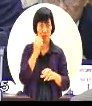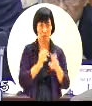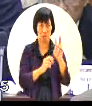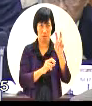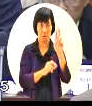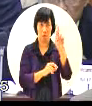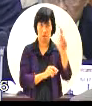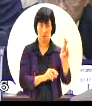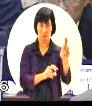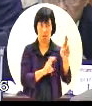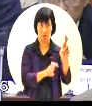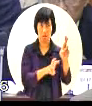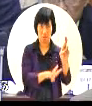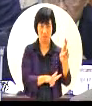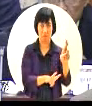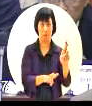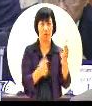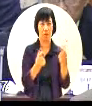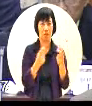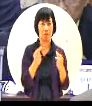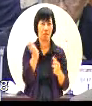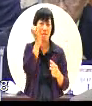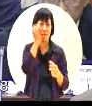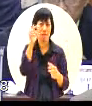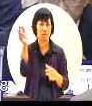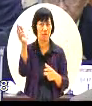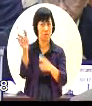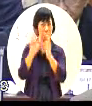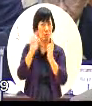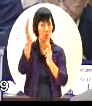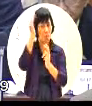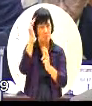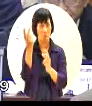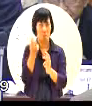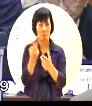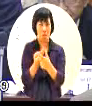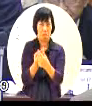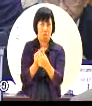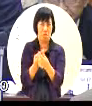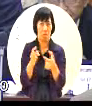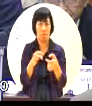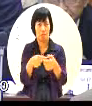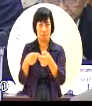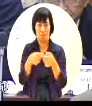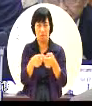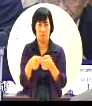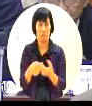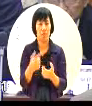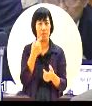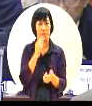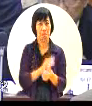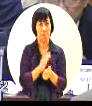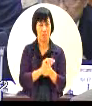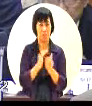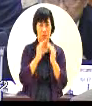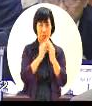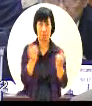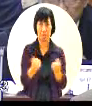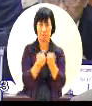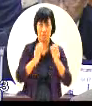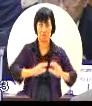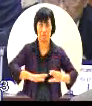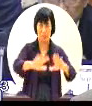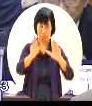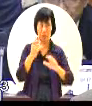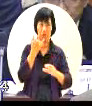在我看呢，工商用调头要连做伙啊。哦，啊，边啊遐这所在应该是毋是对多些发展，这所在是毋是会带